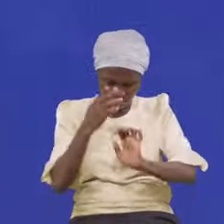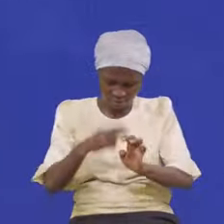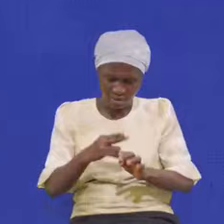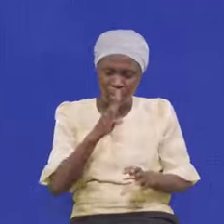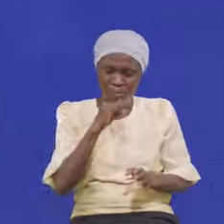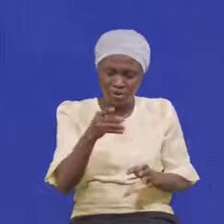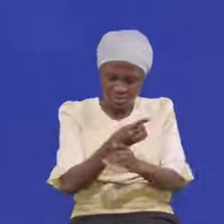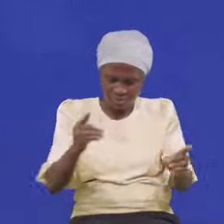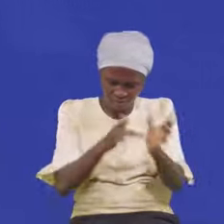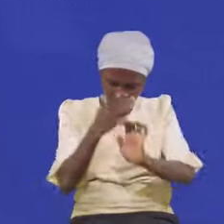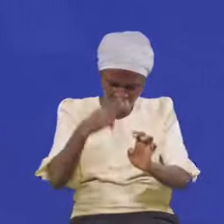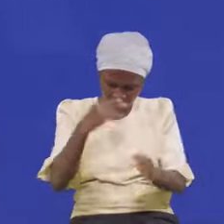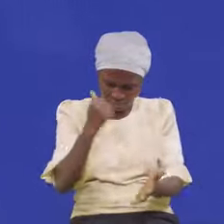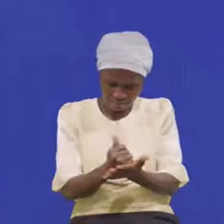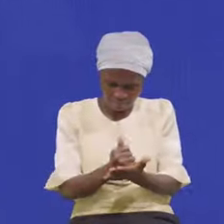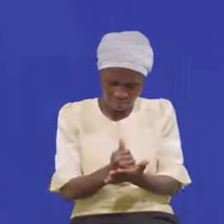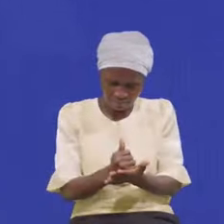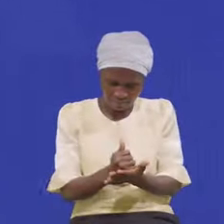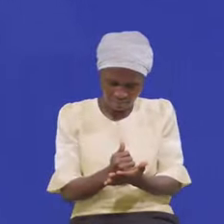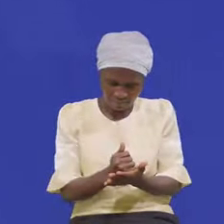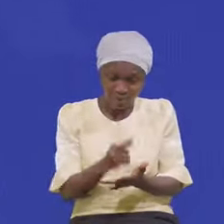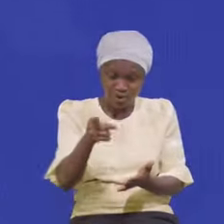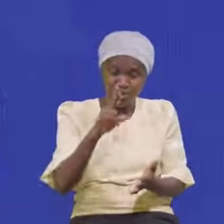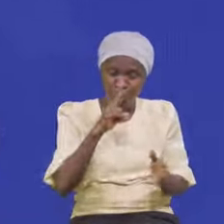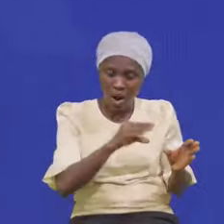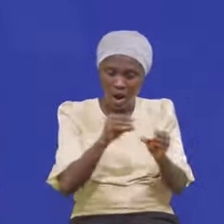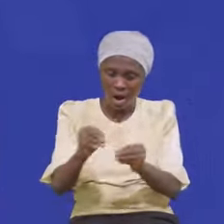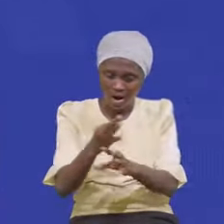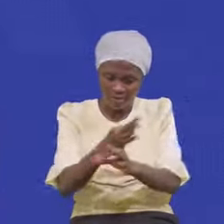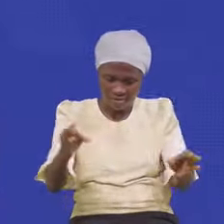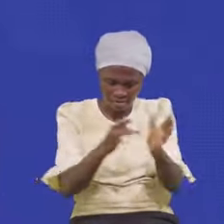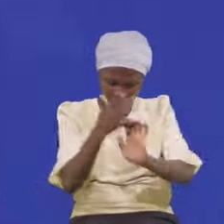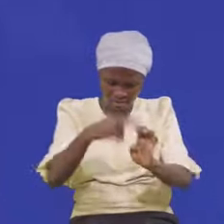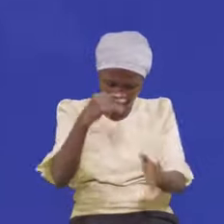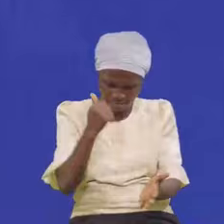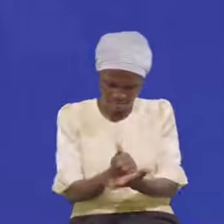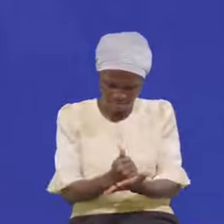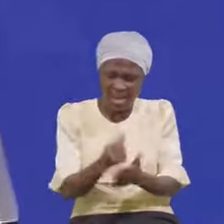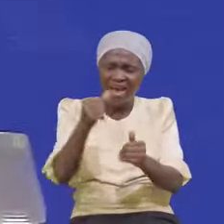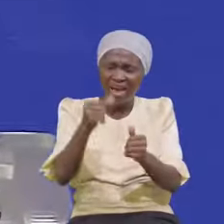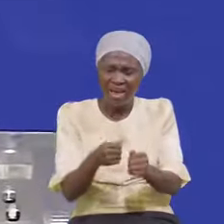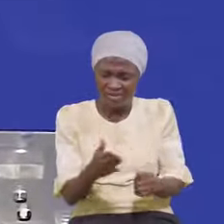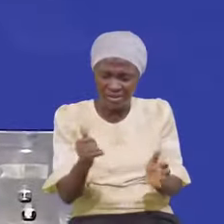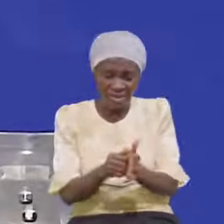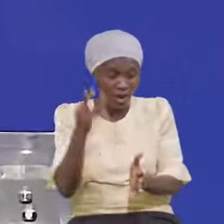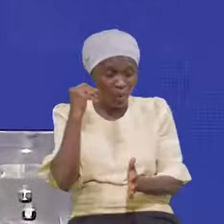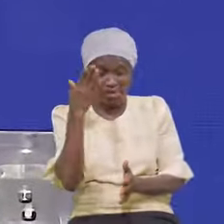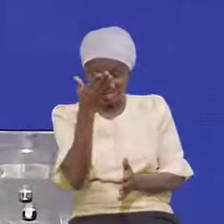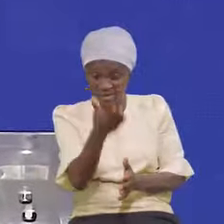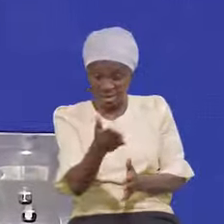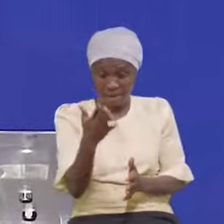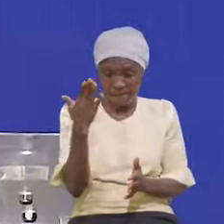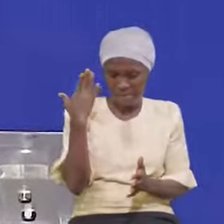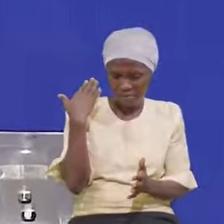Be delivered. విడుదల పొందండి. You are set free. మీరు విడుదల పొందారు. Everything that was there before, ఇంతకు ముందు